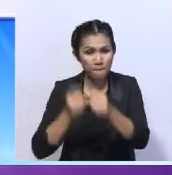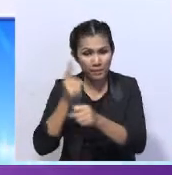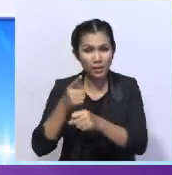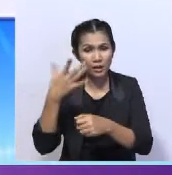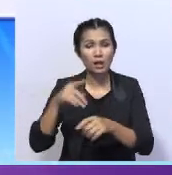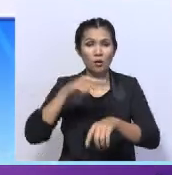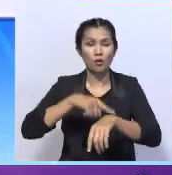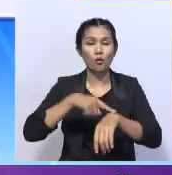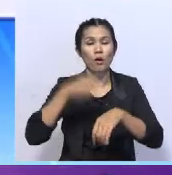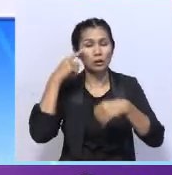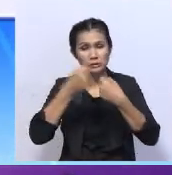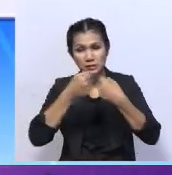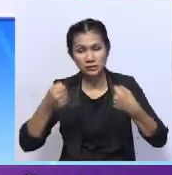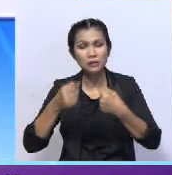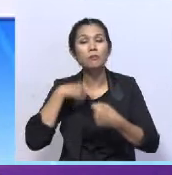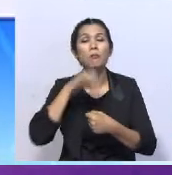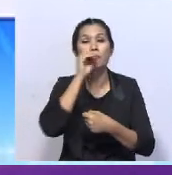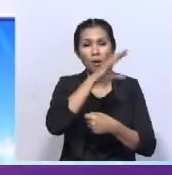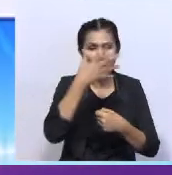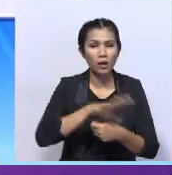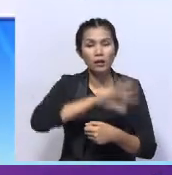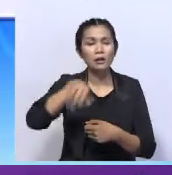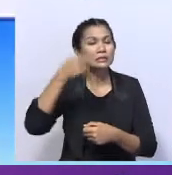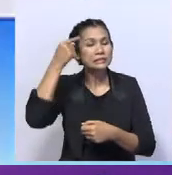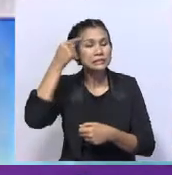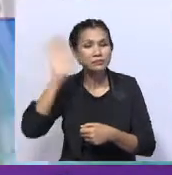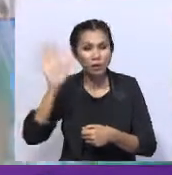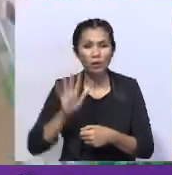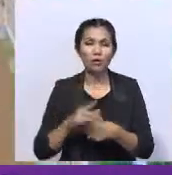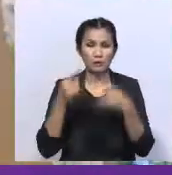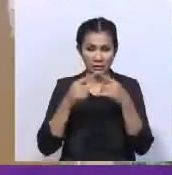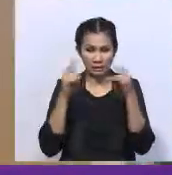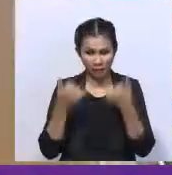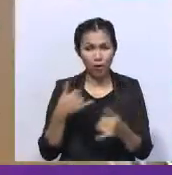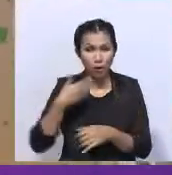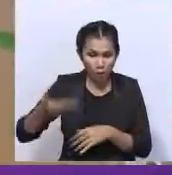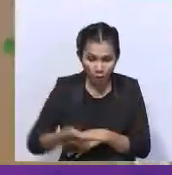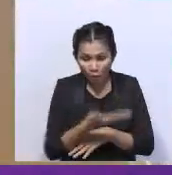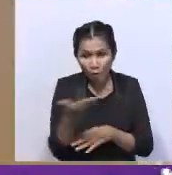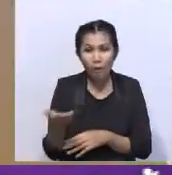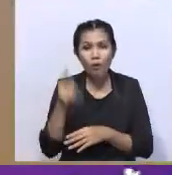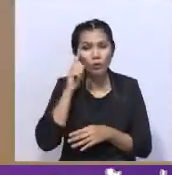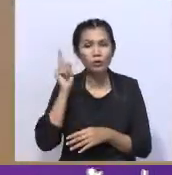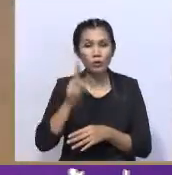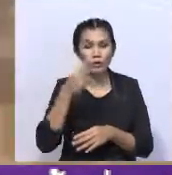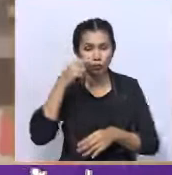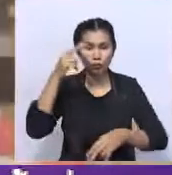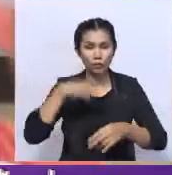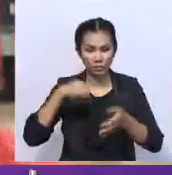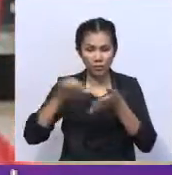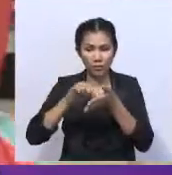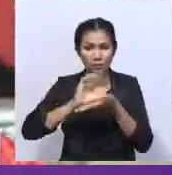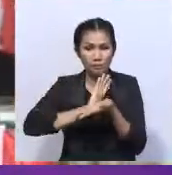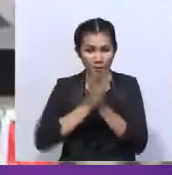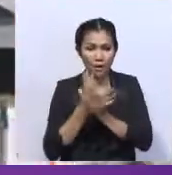จ้งไปยังกระทรวงคมนาคมแล้วสบายใจได้นะคะแต่ทั้งนี้ก็ต้องขอความร่วมมือให้มีการปรับตัวเข้าสู่กฎระเบียบให